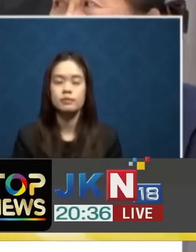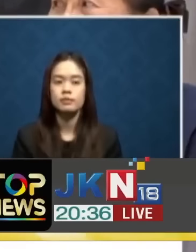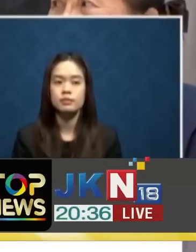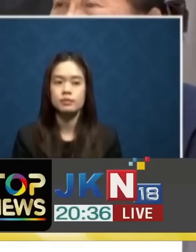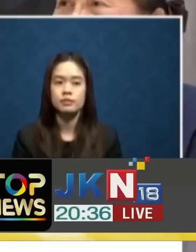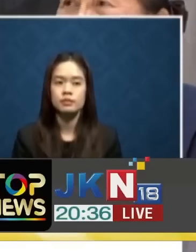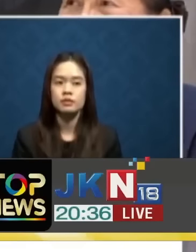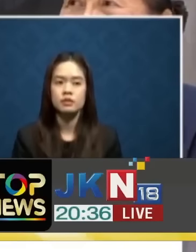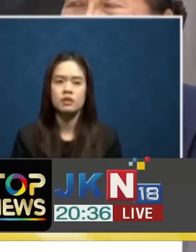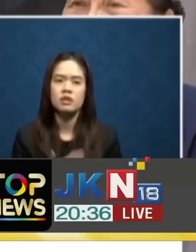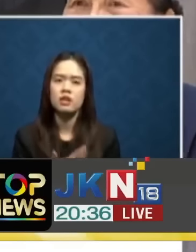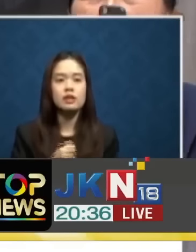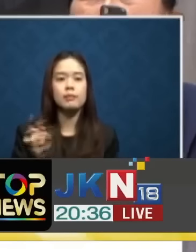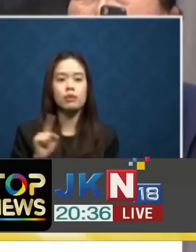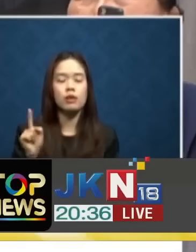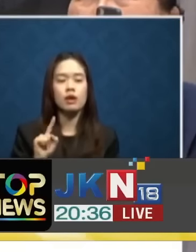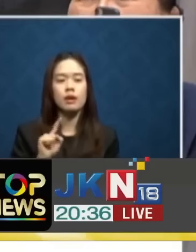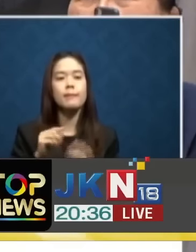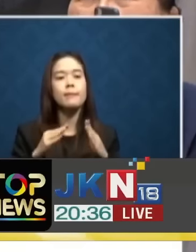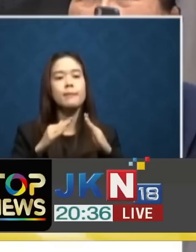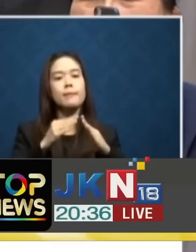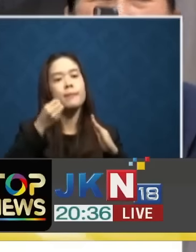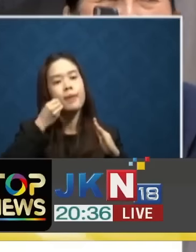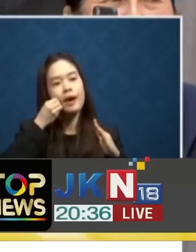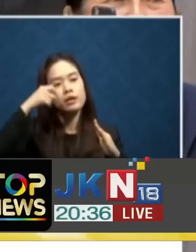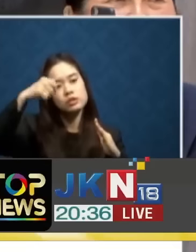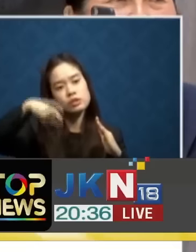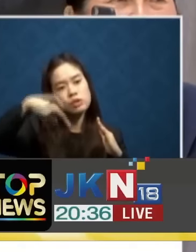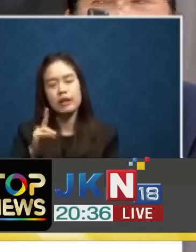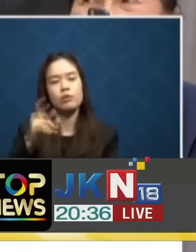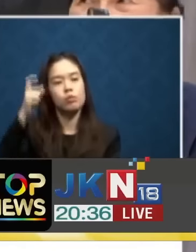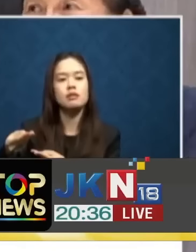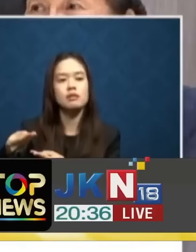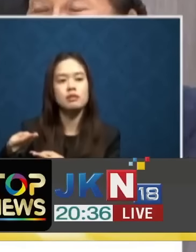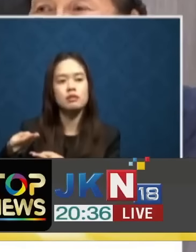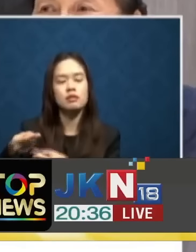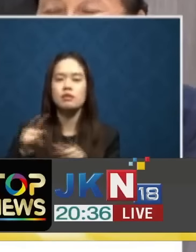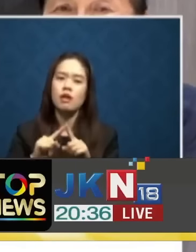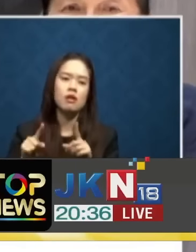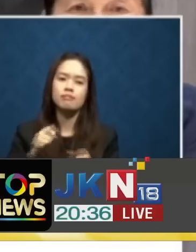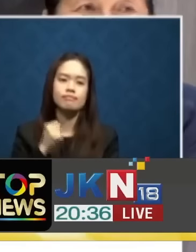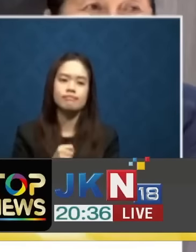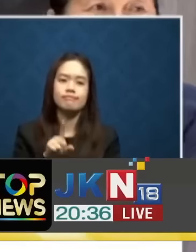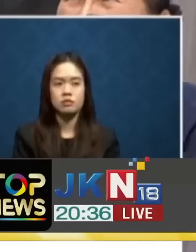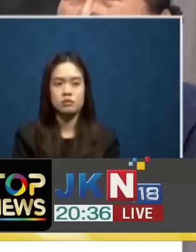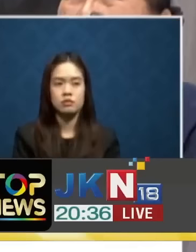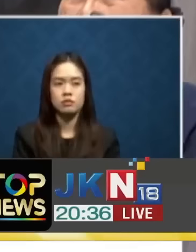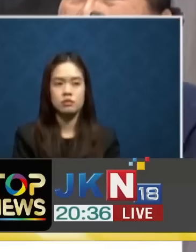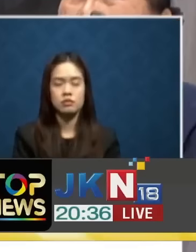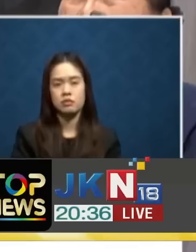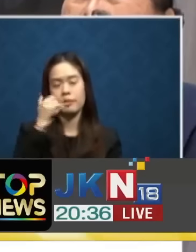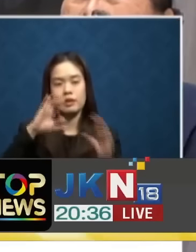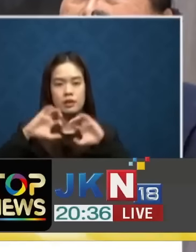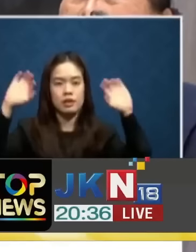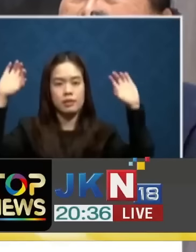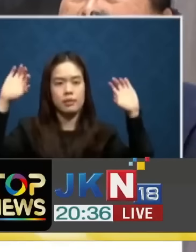าจะเอาไปใช้จ่ายยังไงอยากจะเอาไปซื้อวัวซื้อควายมาเลี้ยงก็ไม่สามารถที่จะทำได้รัฐบ